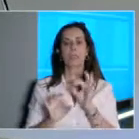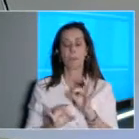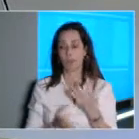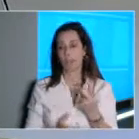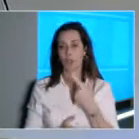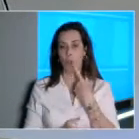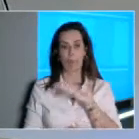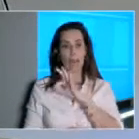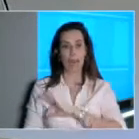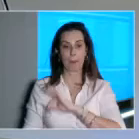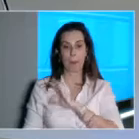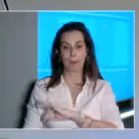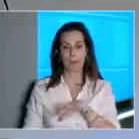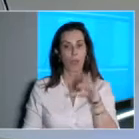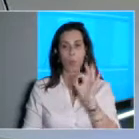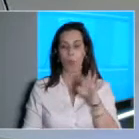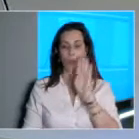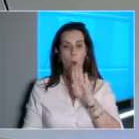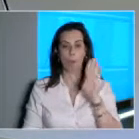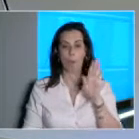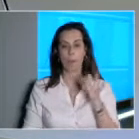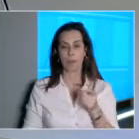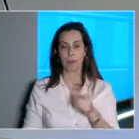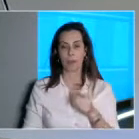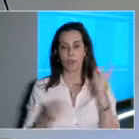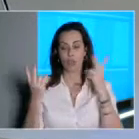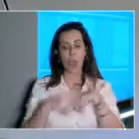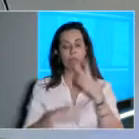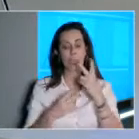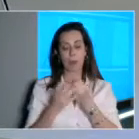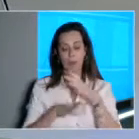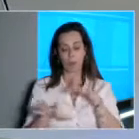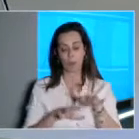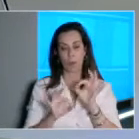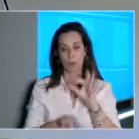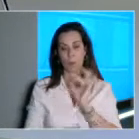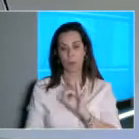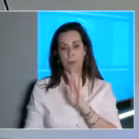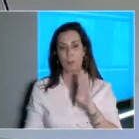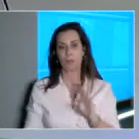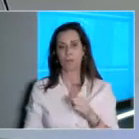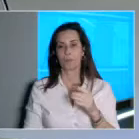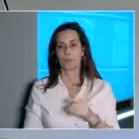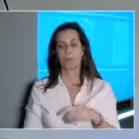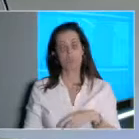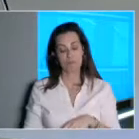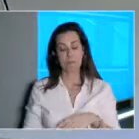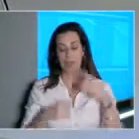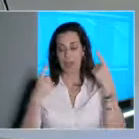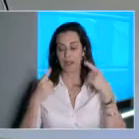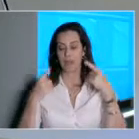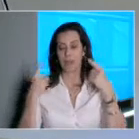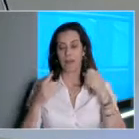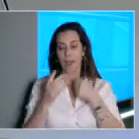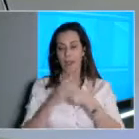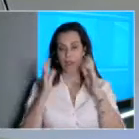האמירות של ליברמן ופוגע בנתניהו, החשיפה הזאת של ההסכם הקואליציוני. כן, חד משמעית. ימים מהנים יש לכולנו עד